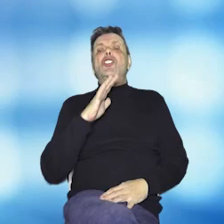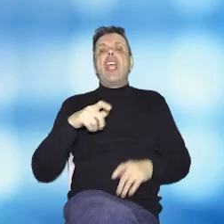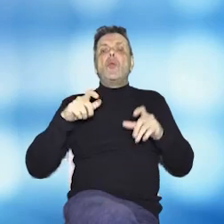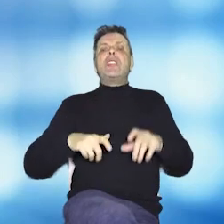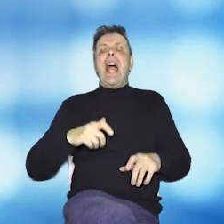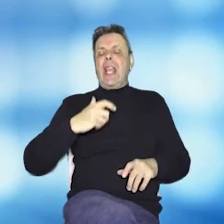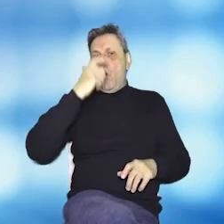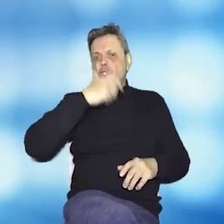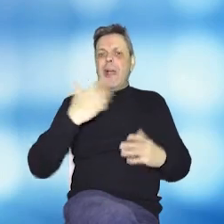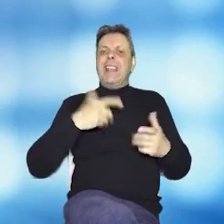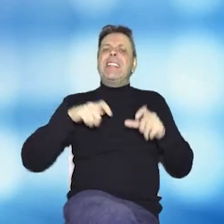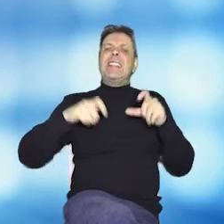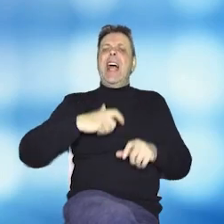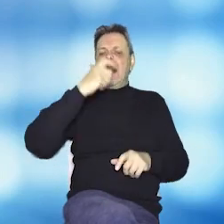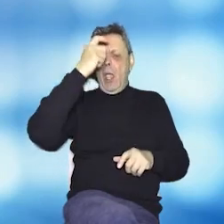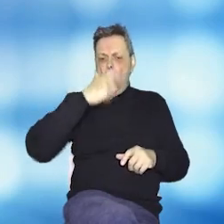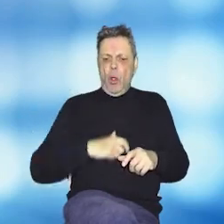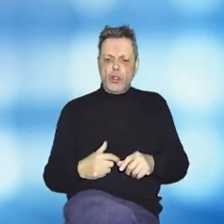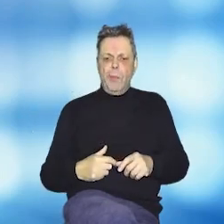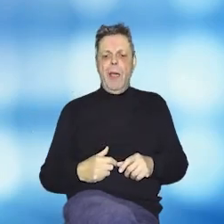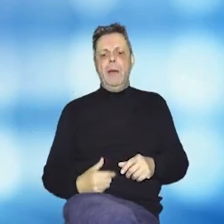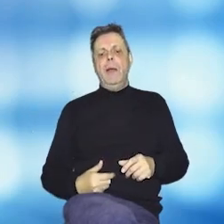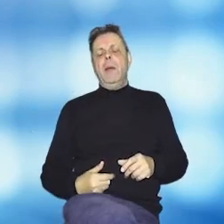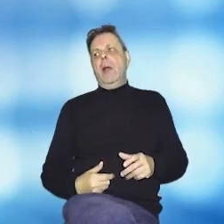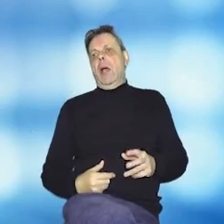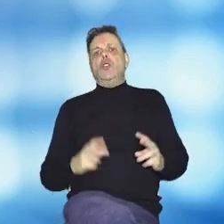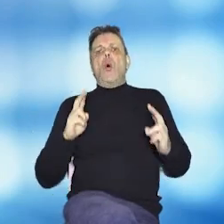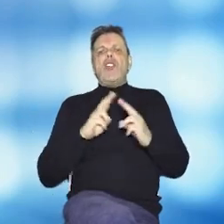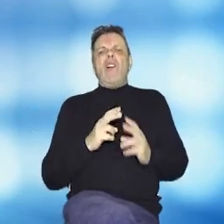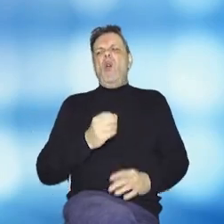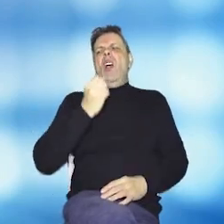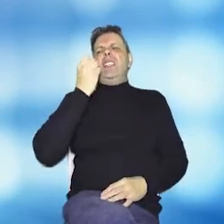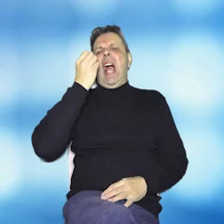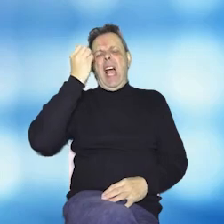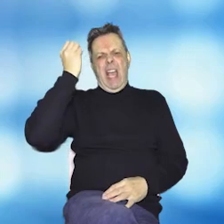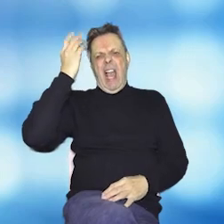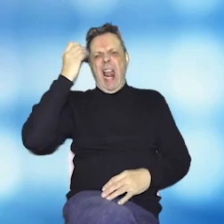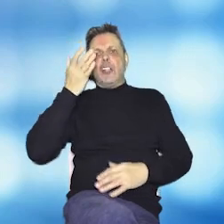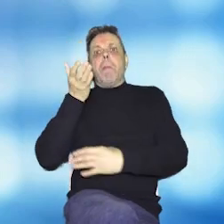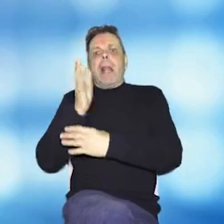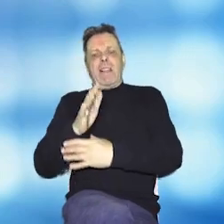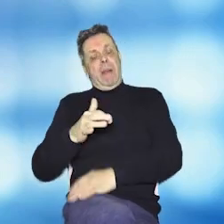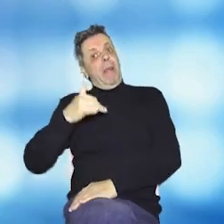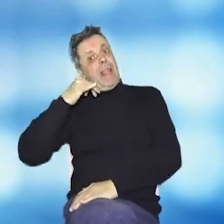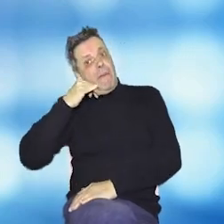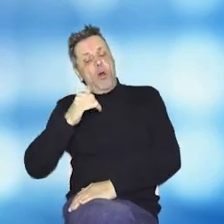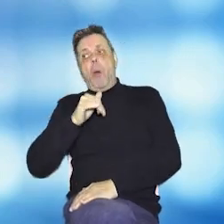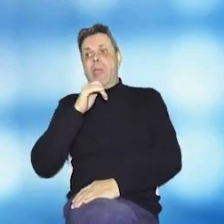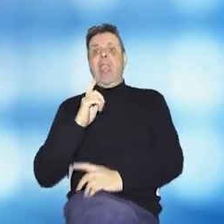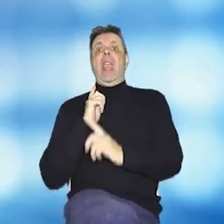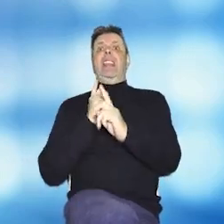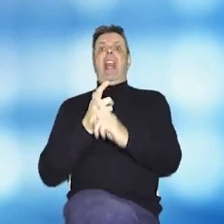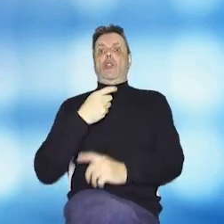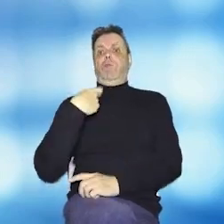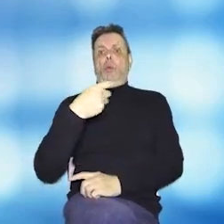osoba, gdje se zapravo starije osobe suočavaju sa lažnim predstavljanjem i na telefonu, ali direktnim